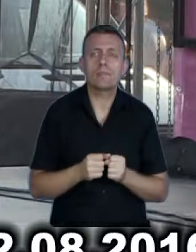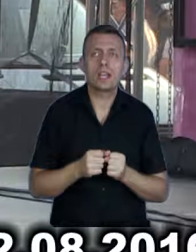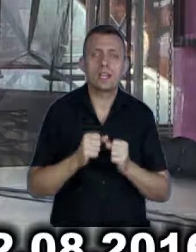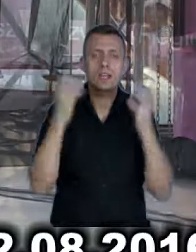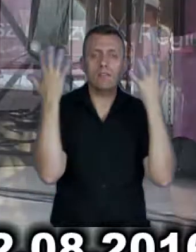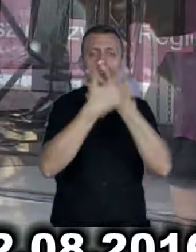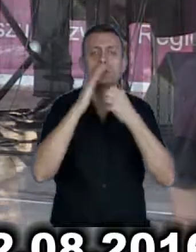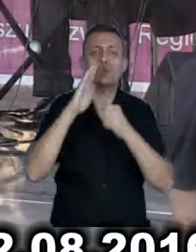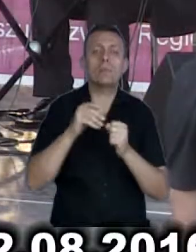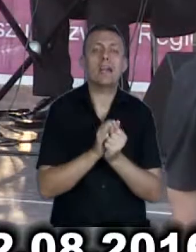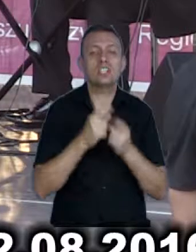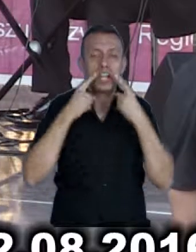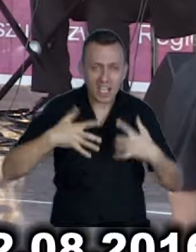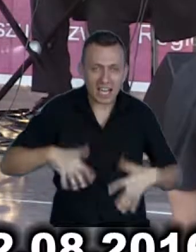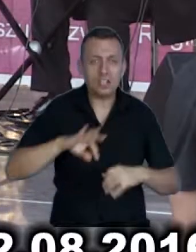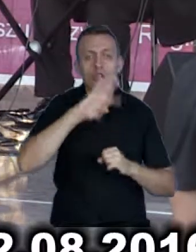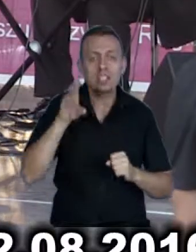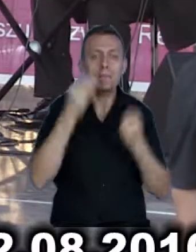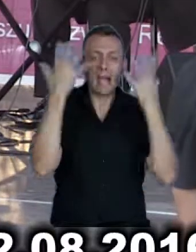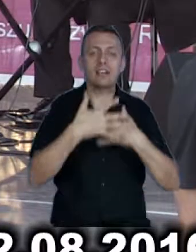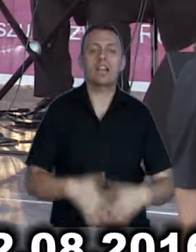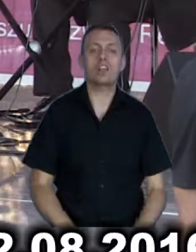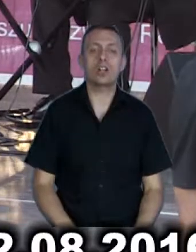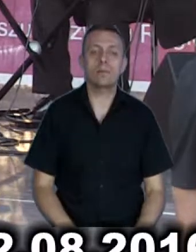miłym wieczorem.